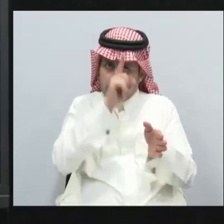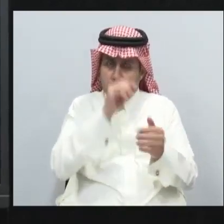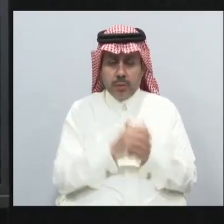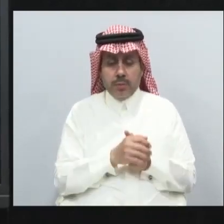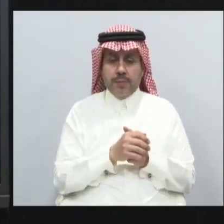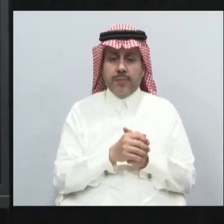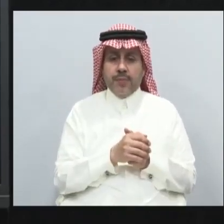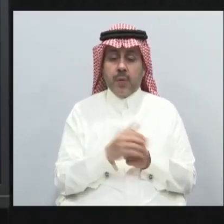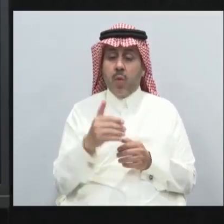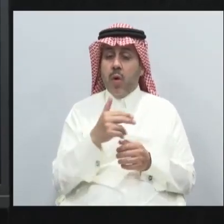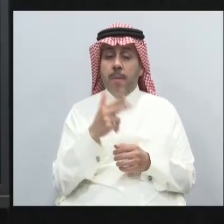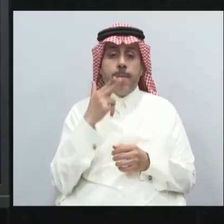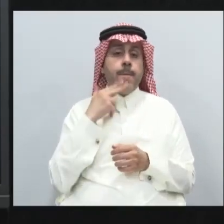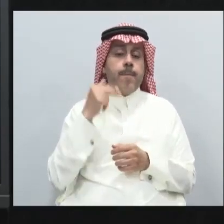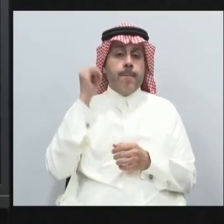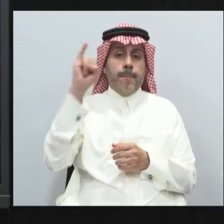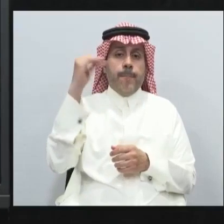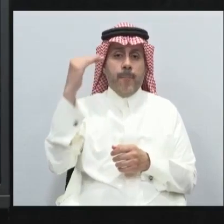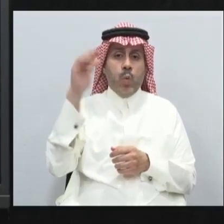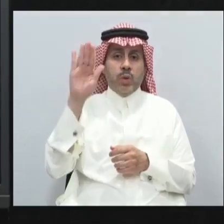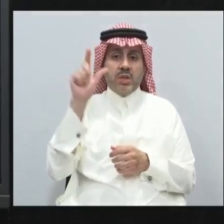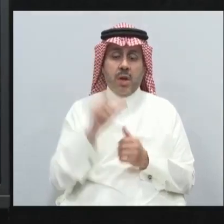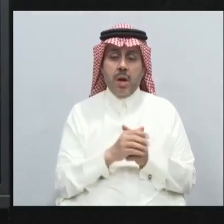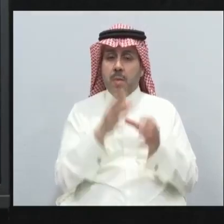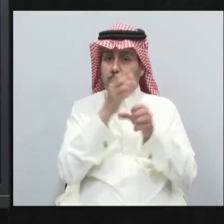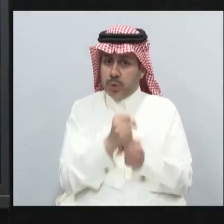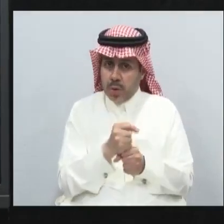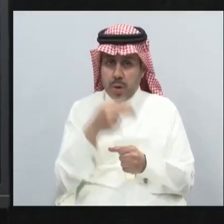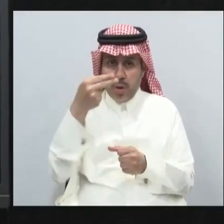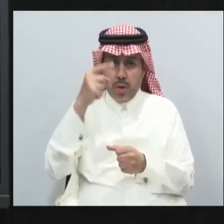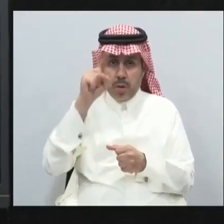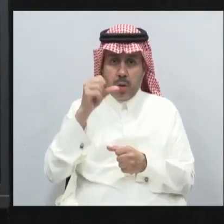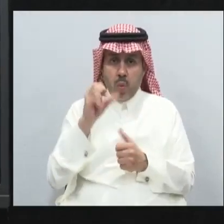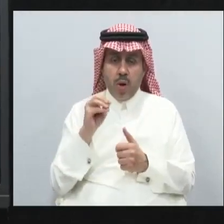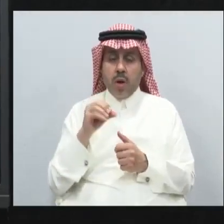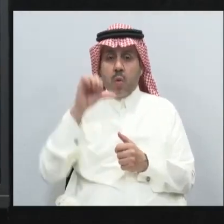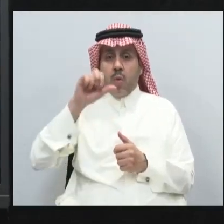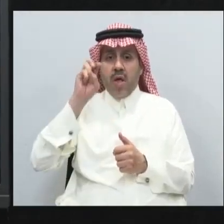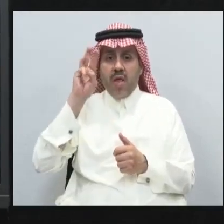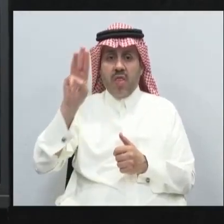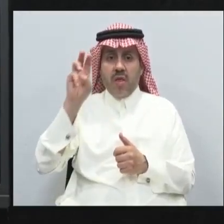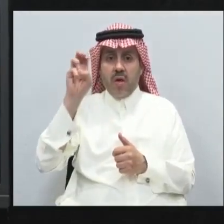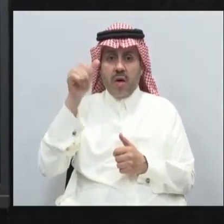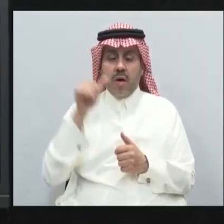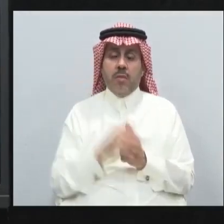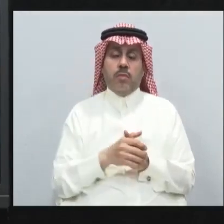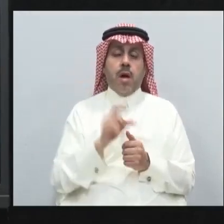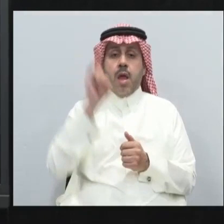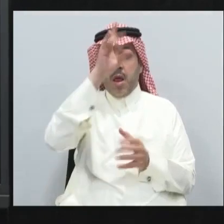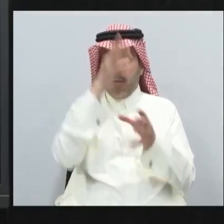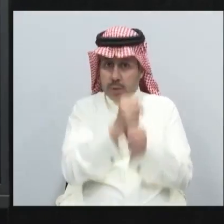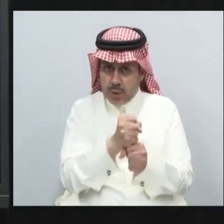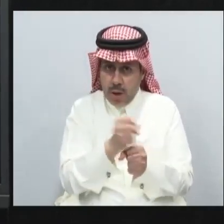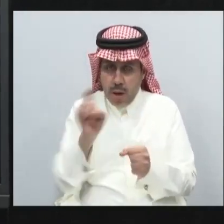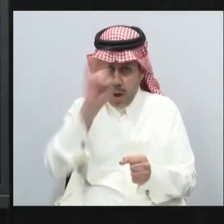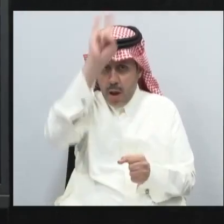وهو محسن فقد استمسك بالعروه الوثقى ما هي العروه الوثقى نعم هي لا اله الا